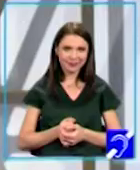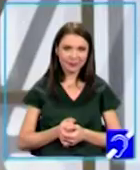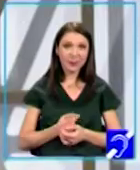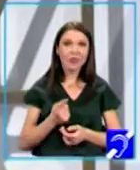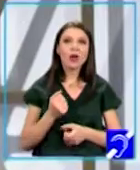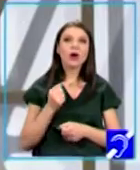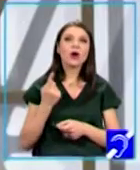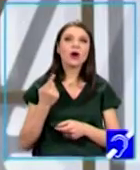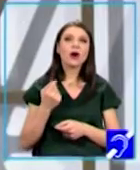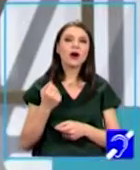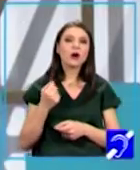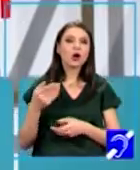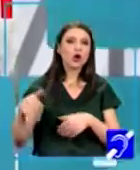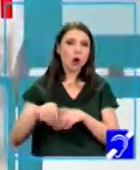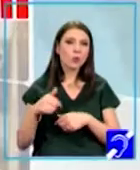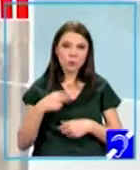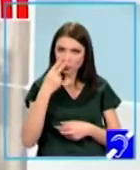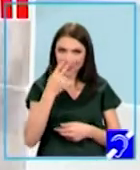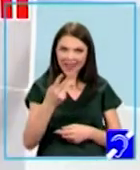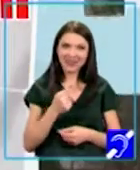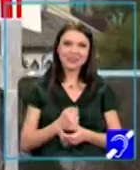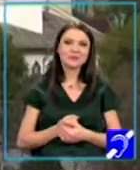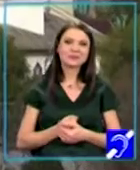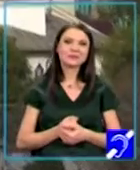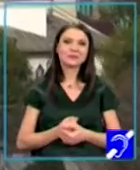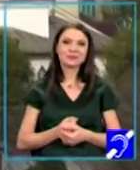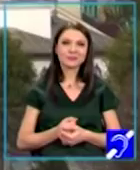Un reportaj de Marius Avădani.